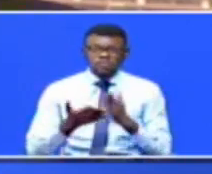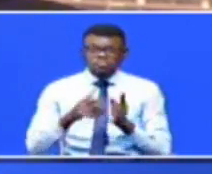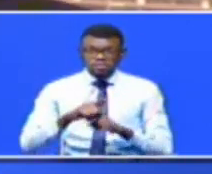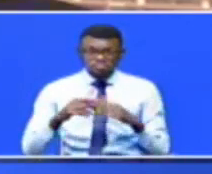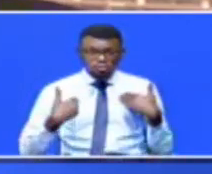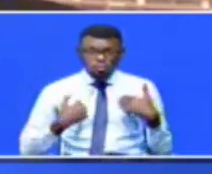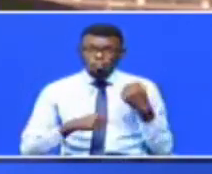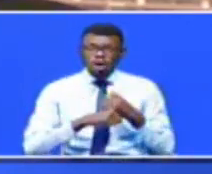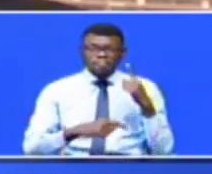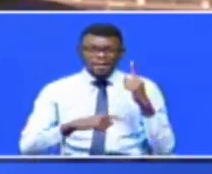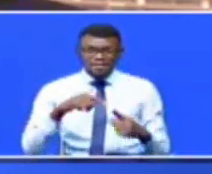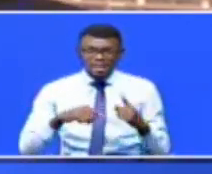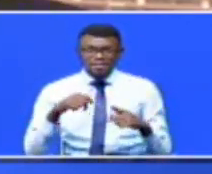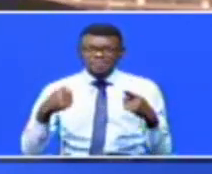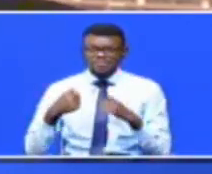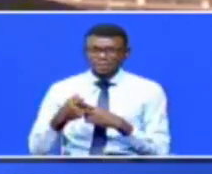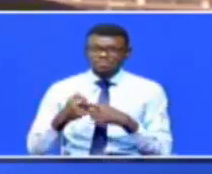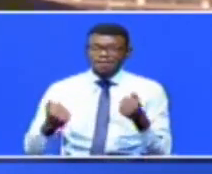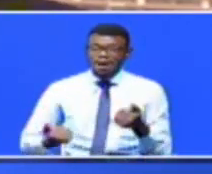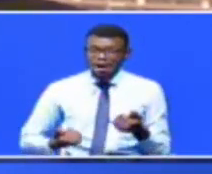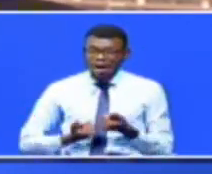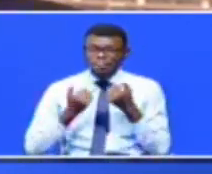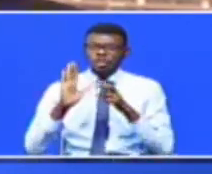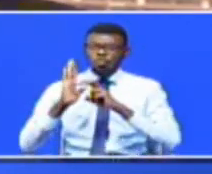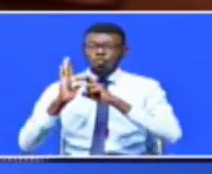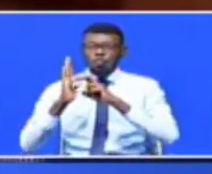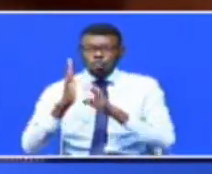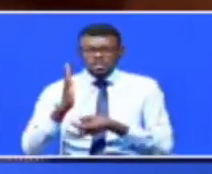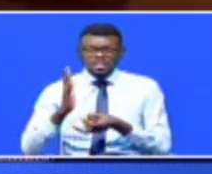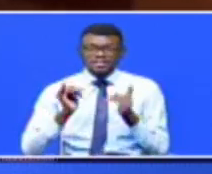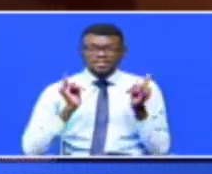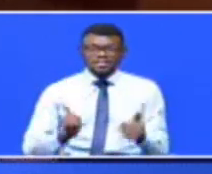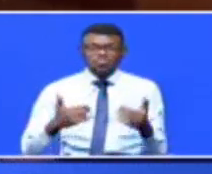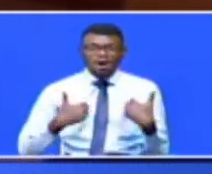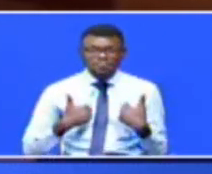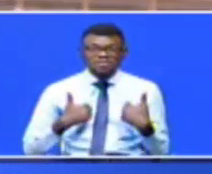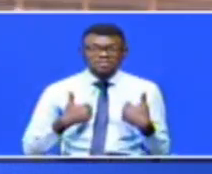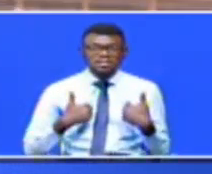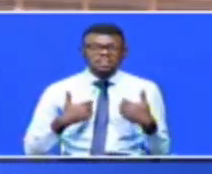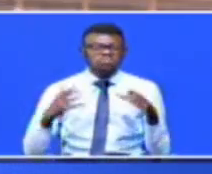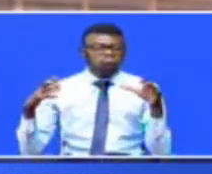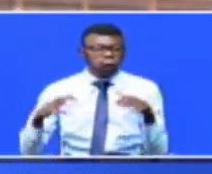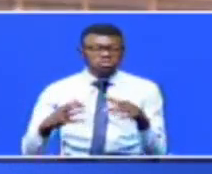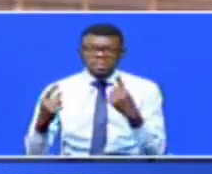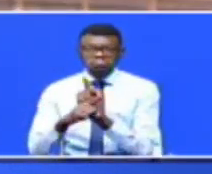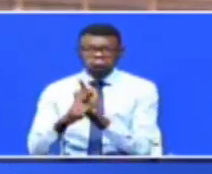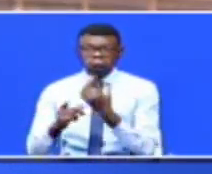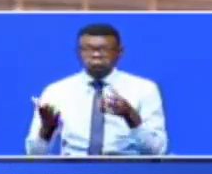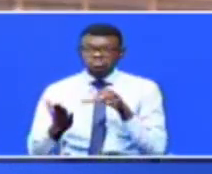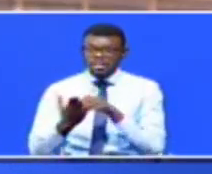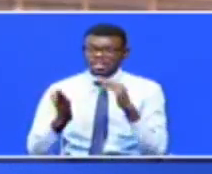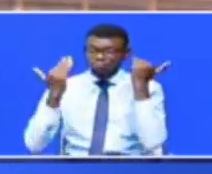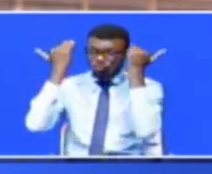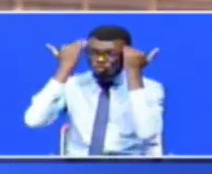miaka sita iwapo kandarasi yako itakuwa imepeanwa mara ya pili. Ukiona parastazo nyingi, kuna cases kwa